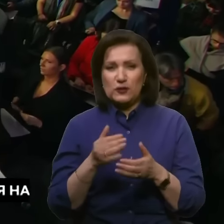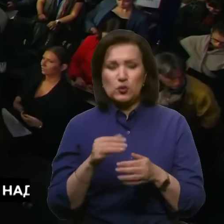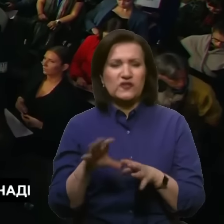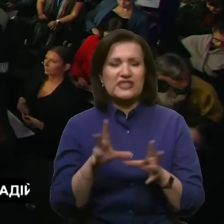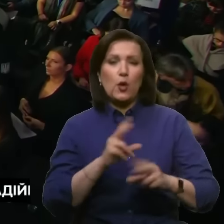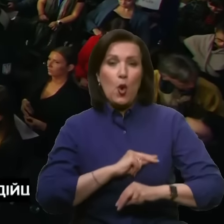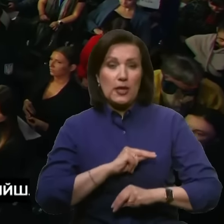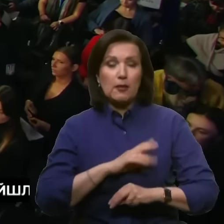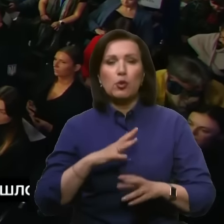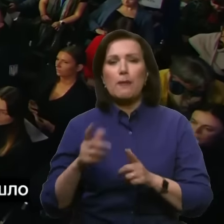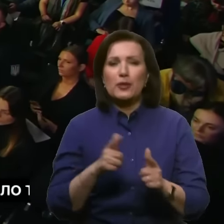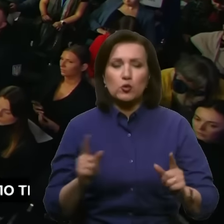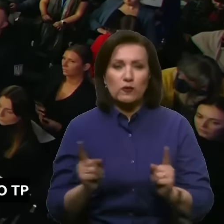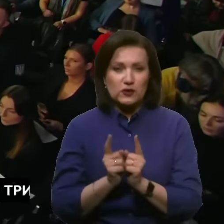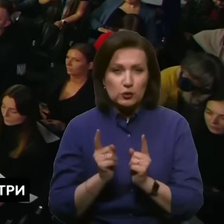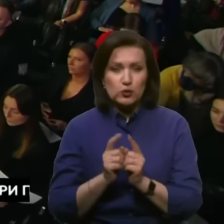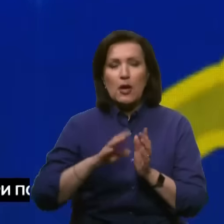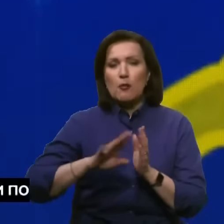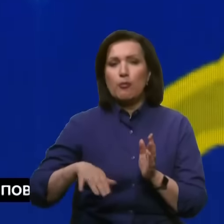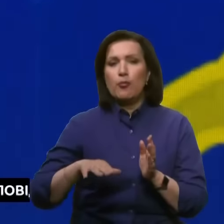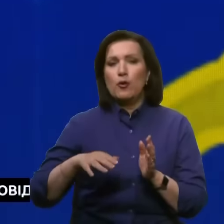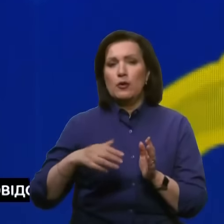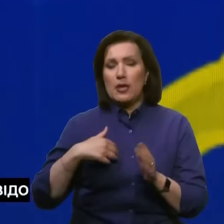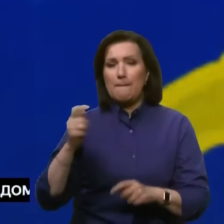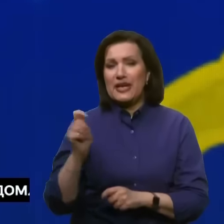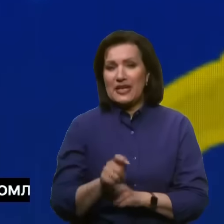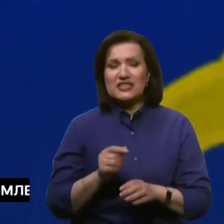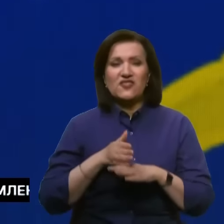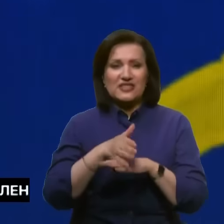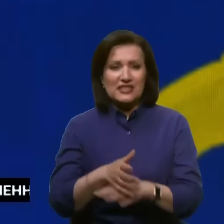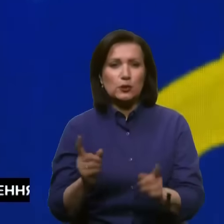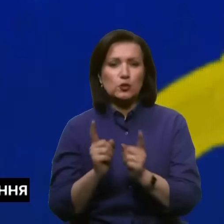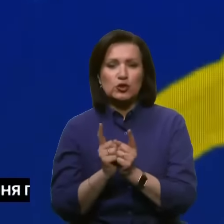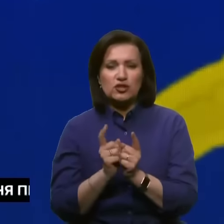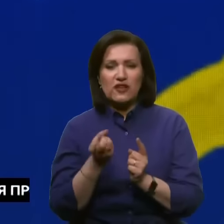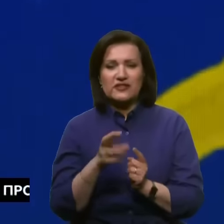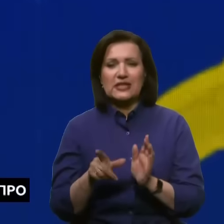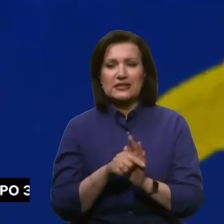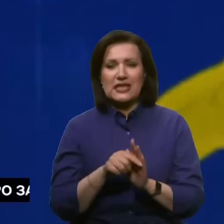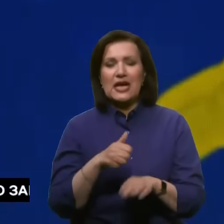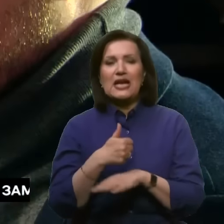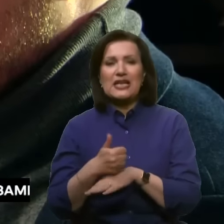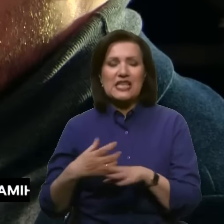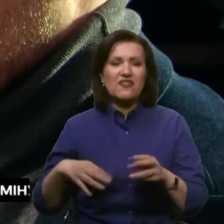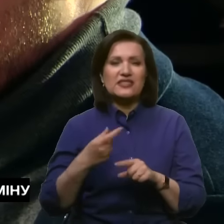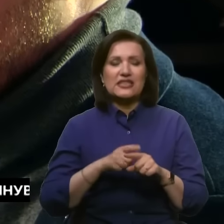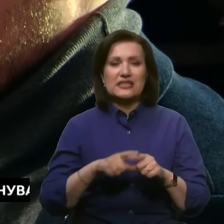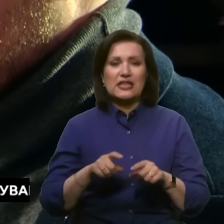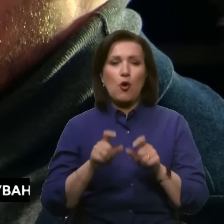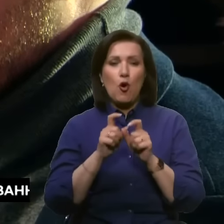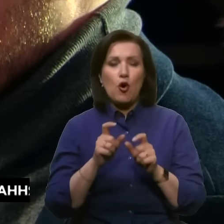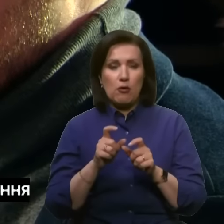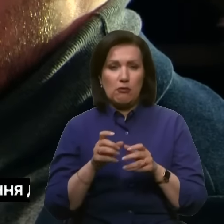всі колеги, була підготовча зустріч, потім я приїхав з візитом і зустрічався з лідерами всіх цих